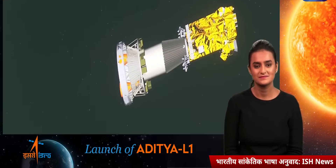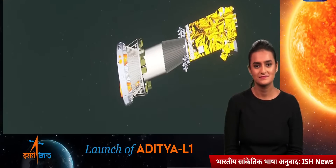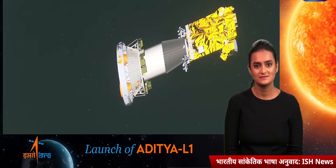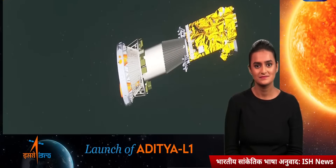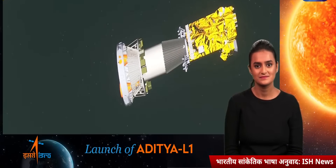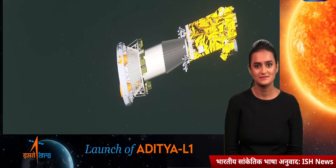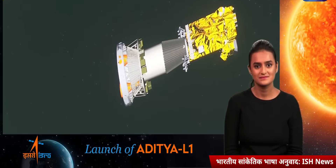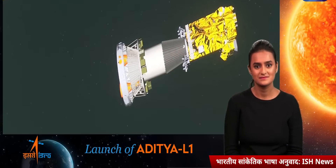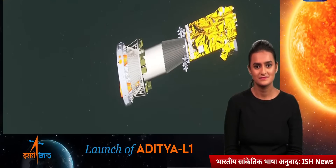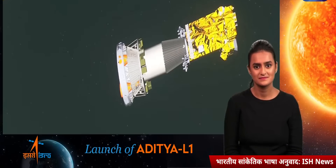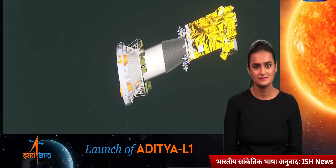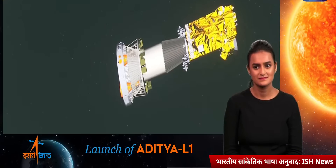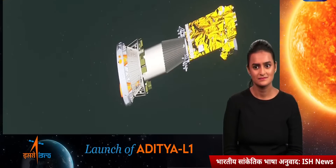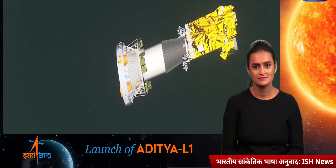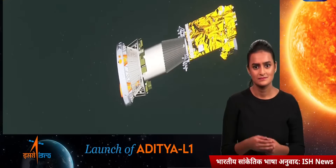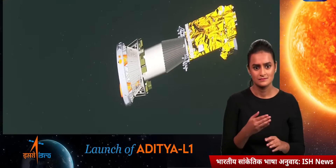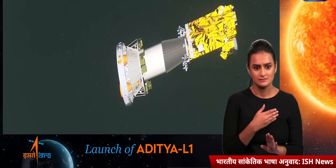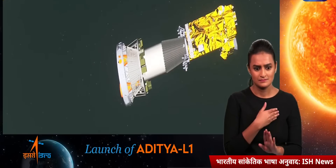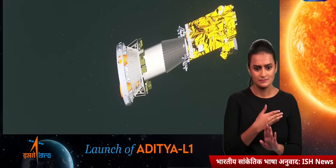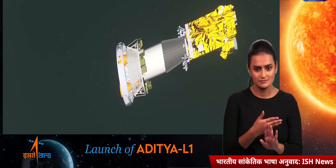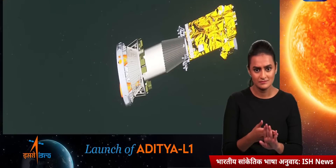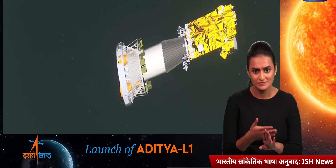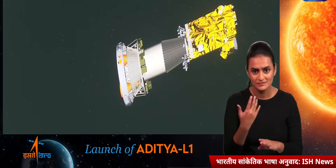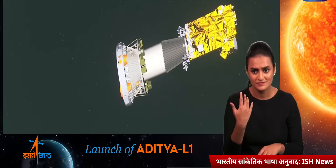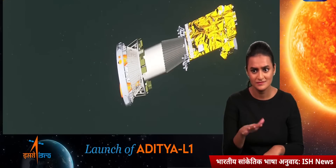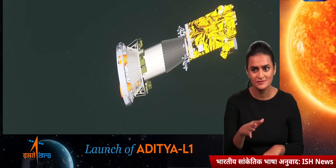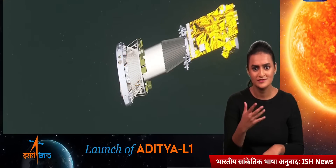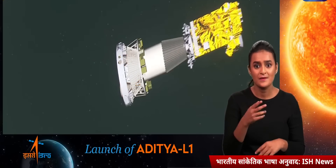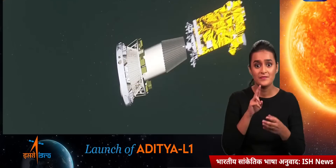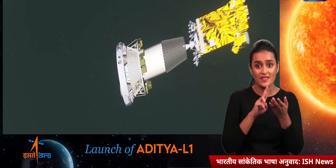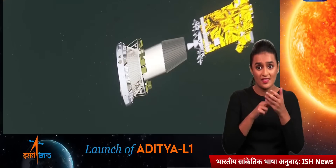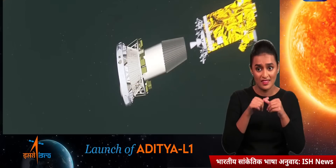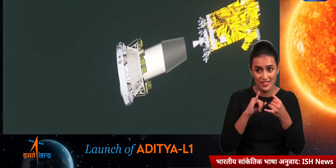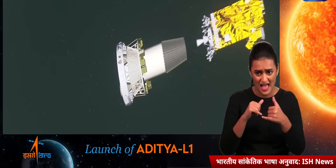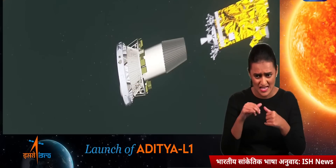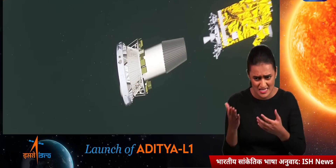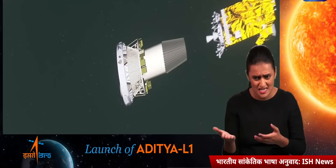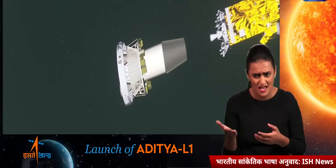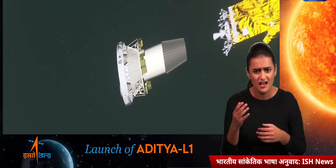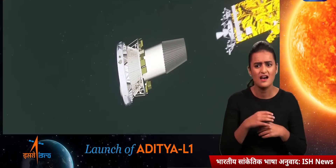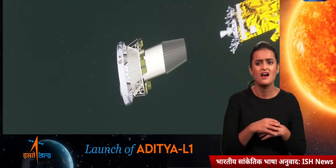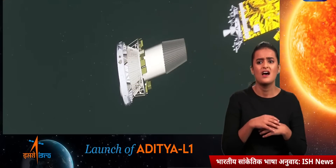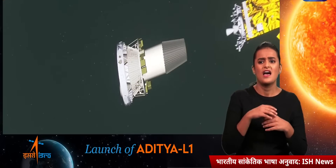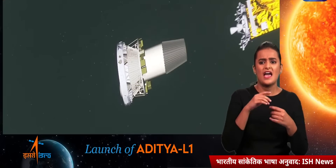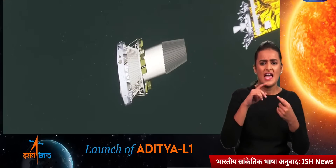अब तक कुल 22 सौर मिशनों को नासा, ईसा, जर्मनी